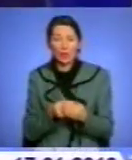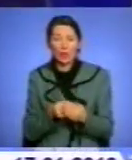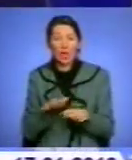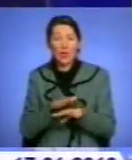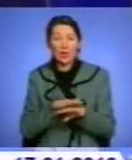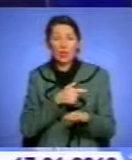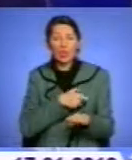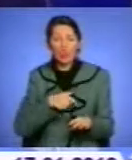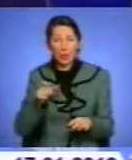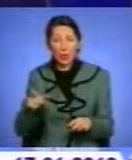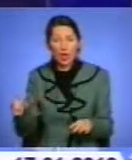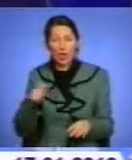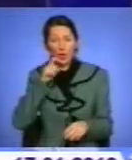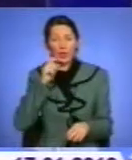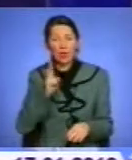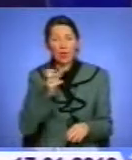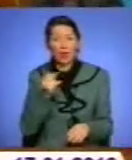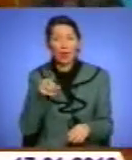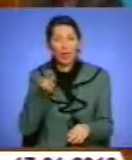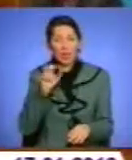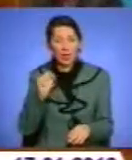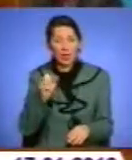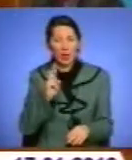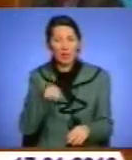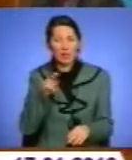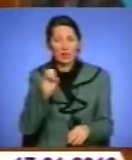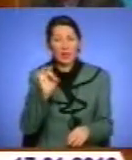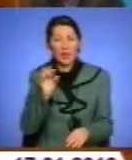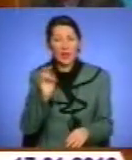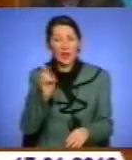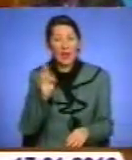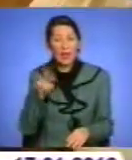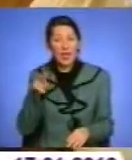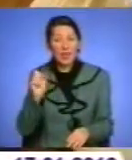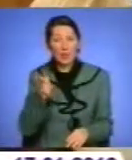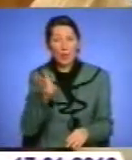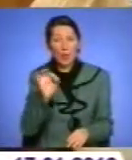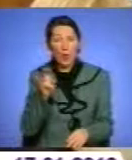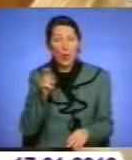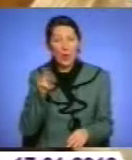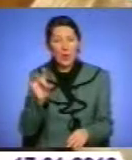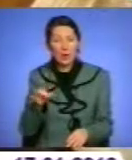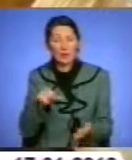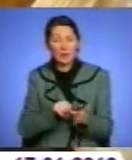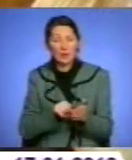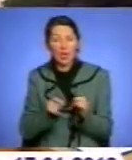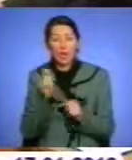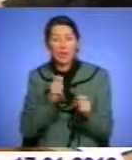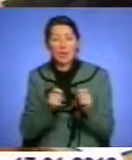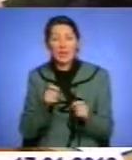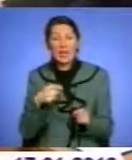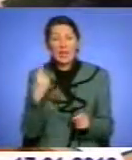Народні депутати України Олексій Кайда, Василь Деревляний та Ігор Побер представили на прес-конференції єдиного кандидата у